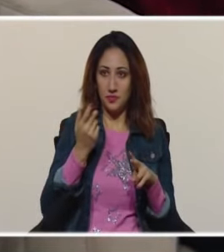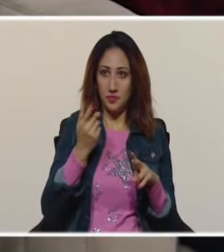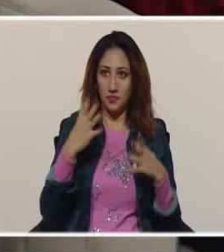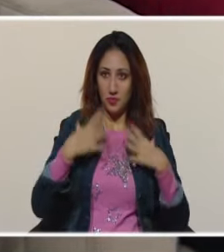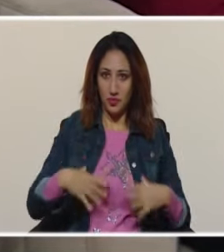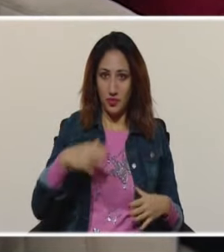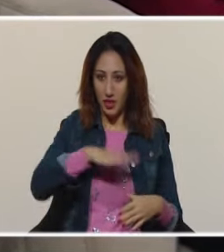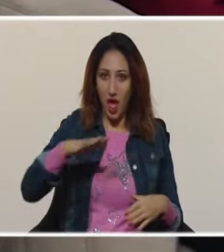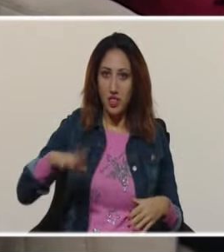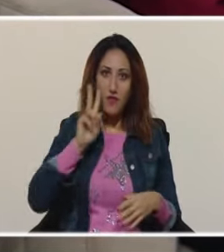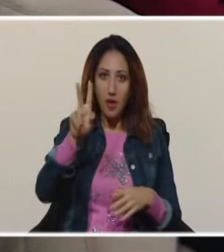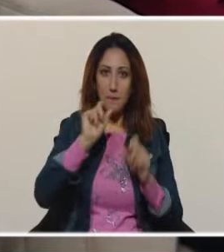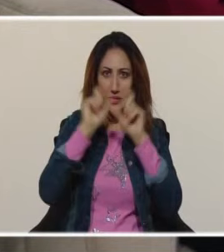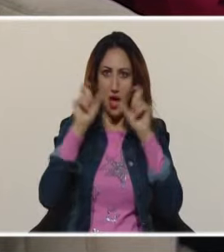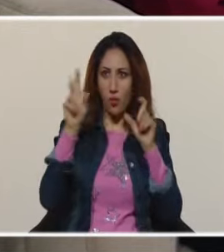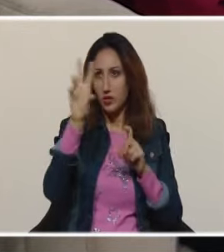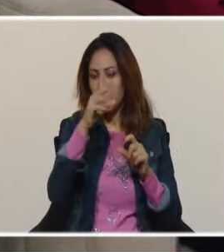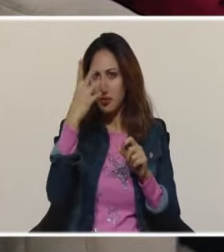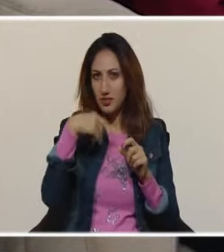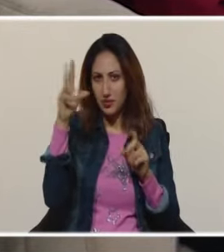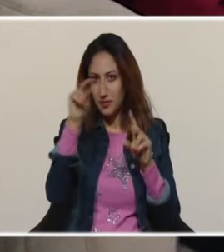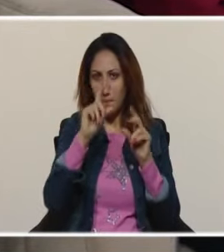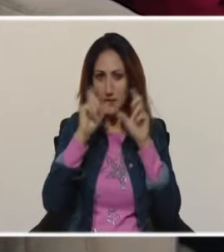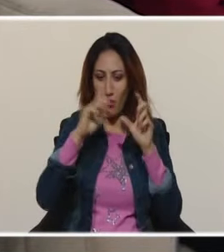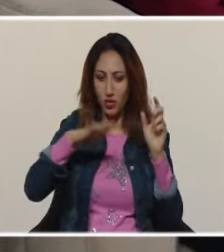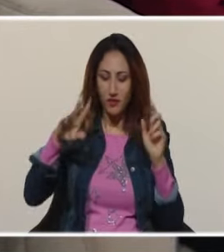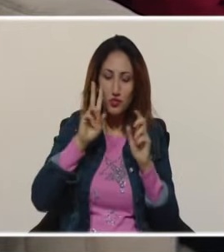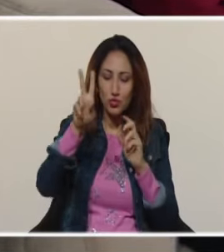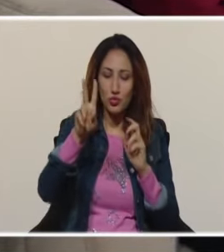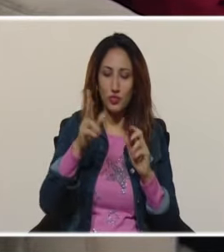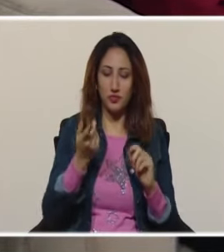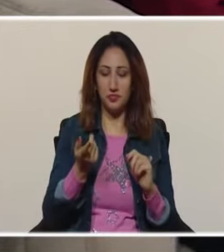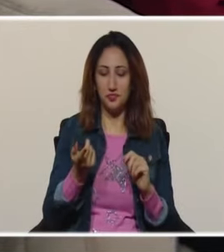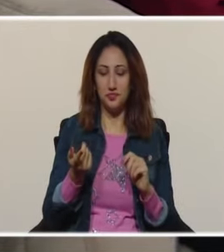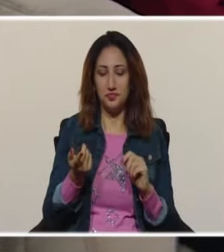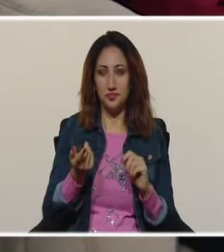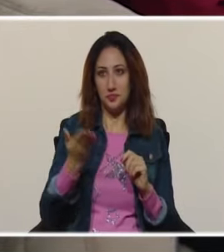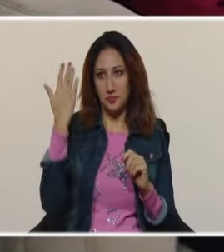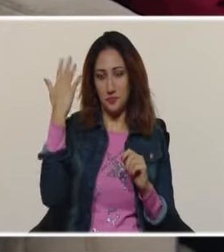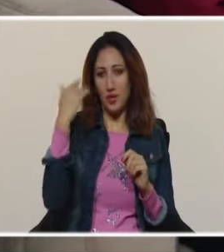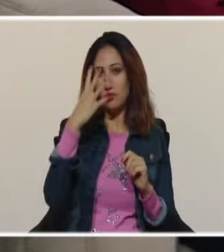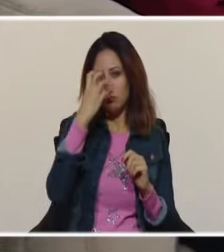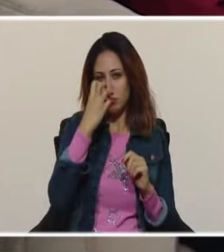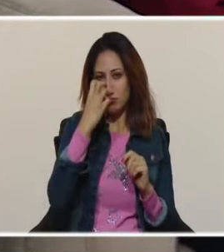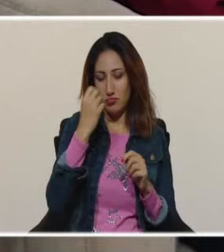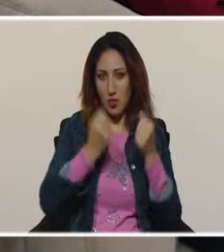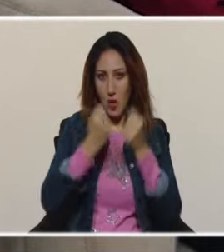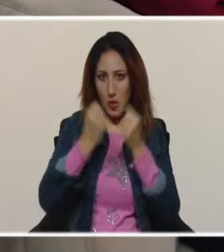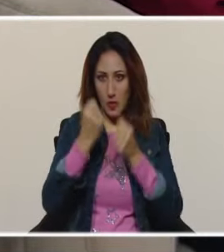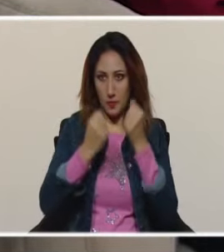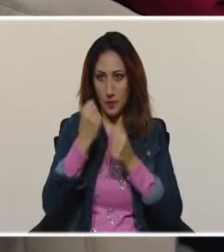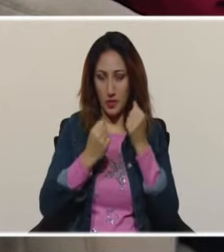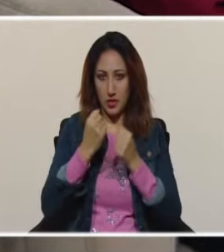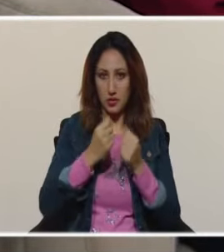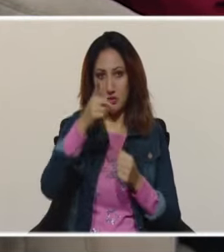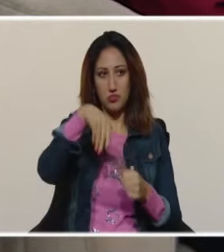هو التصور. وفي بقى موقف ثاني بس حزين، يعني في موقف يعني حضرتك، هو اخويا كان معاه عربيته ونزل